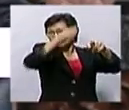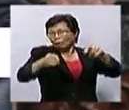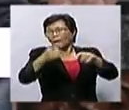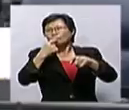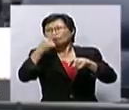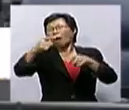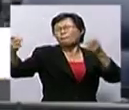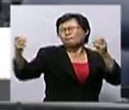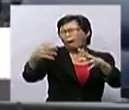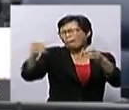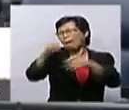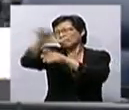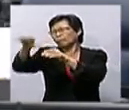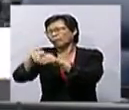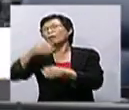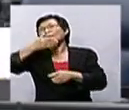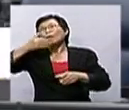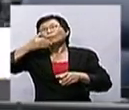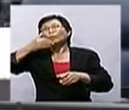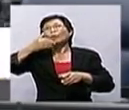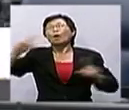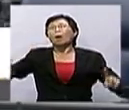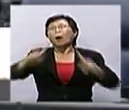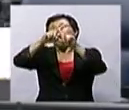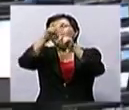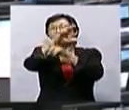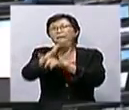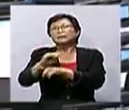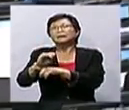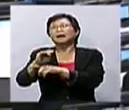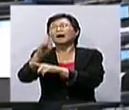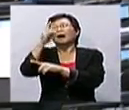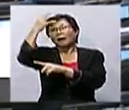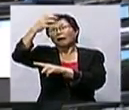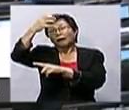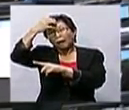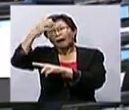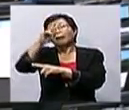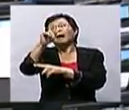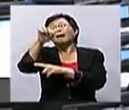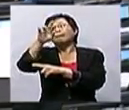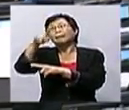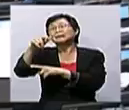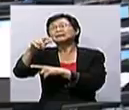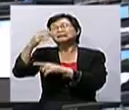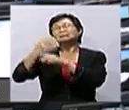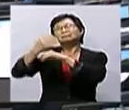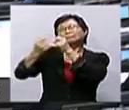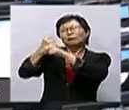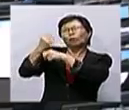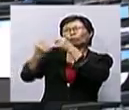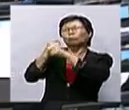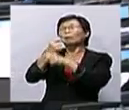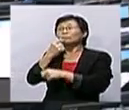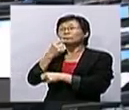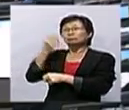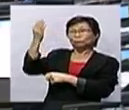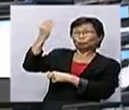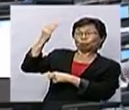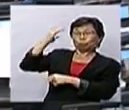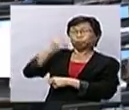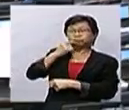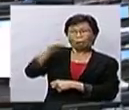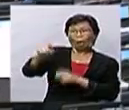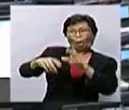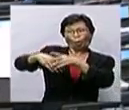insiden pergaduhan membabitkan pemuda UMNO dengan mendiang Kapal Singh beberapa tahun lalu. Perintah keluar Dewan dan penggantungan